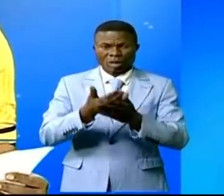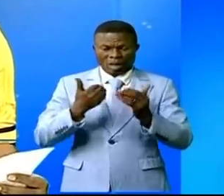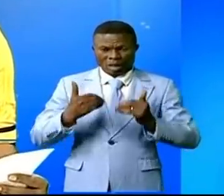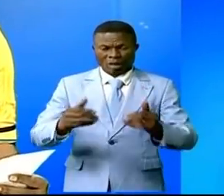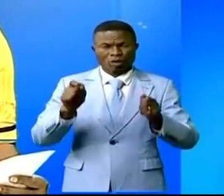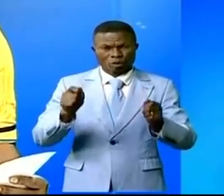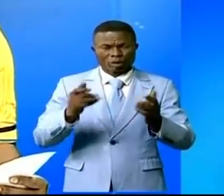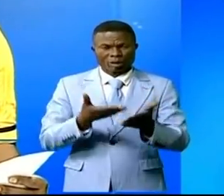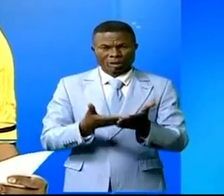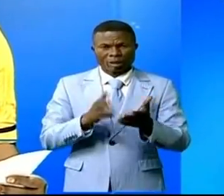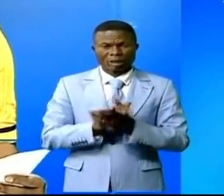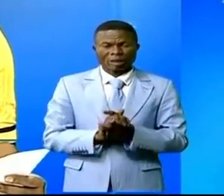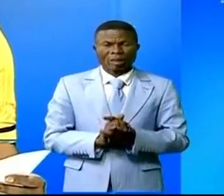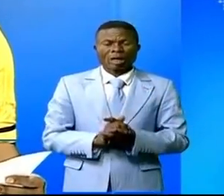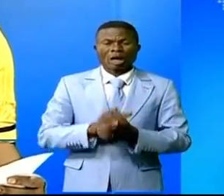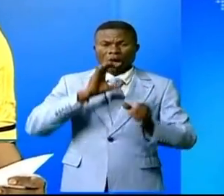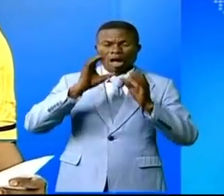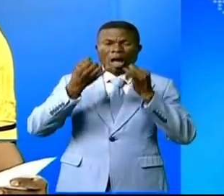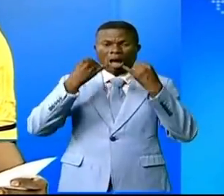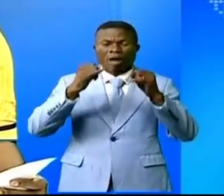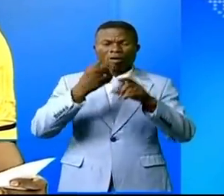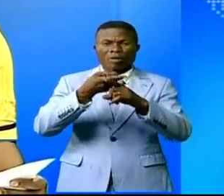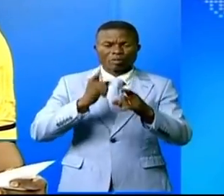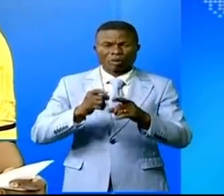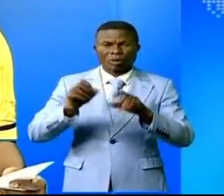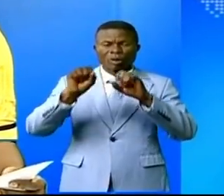poursuivre ce journal. Ce communiqué nous vient de la